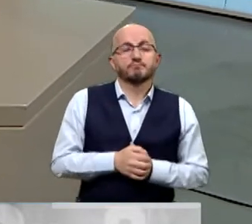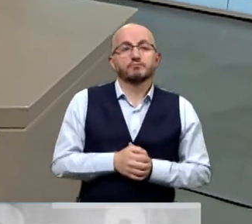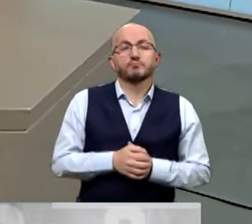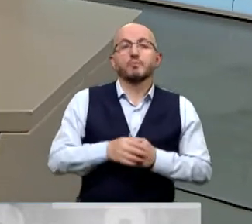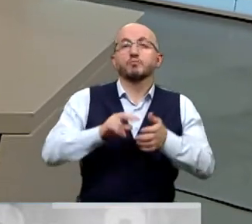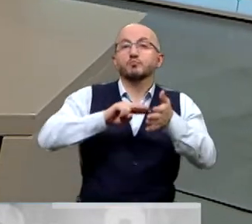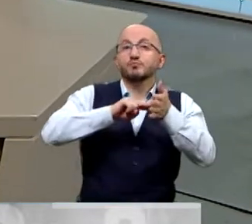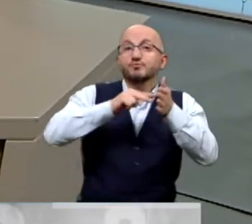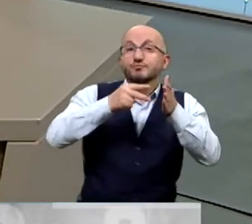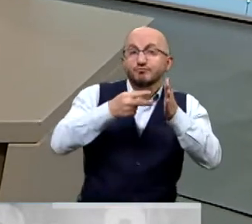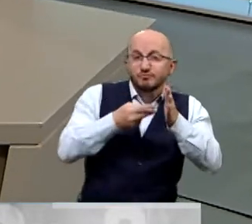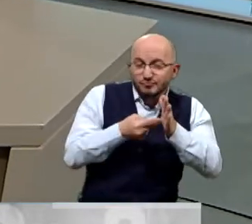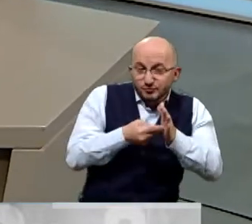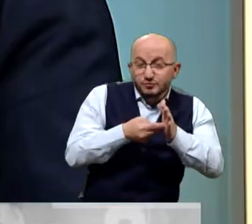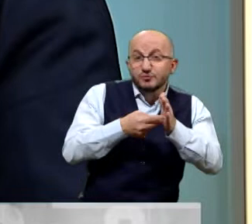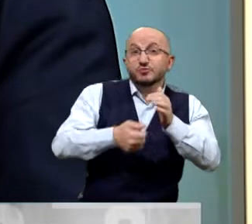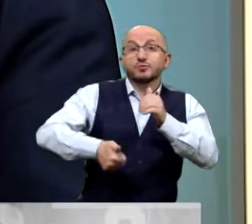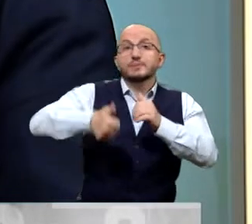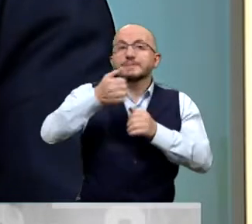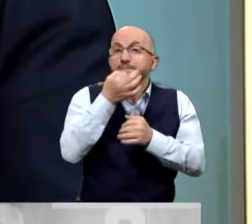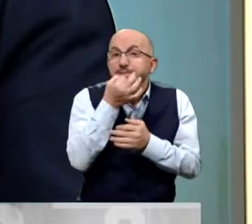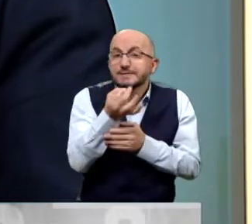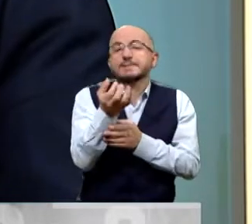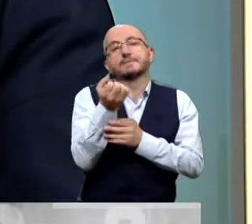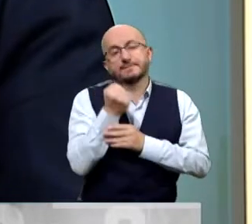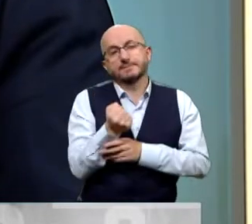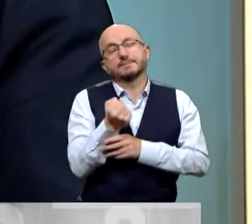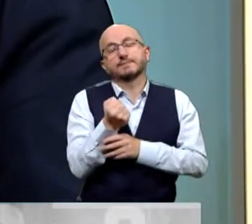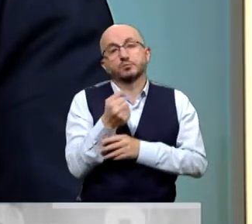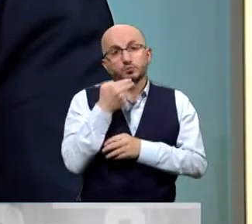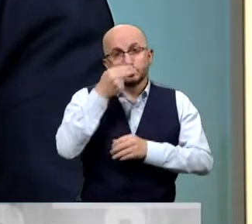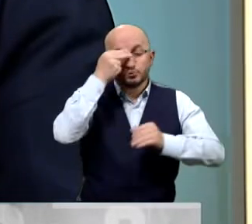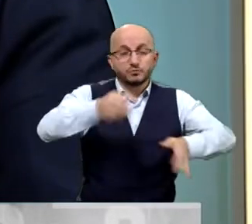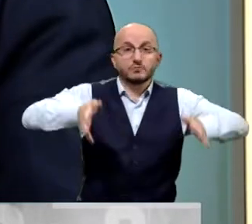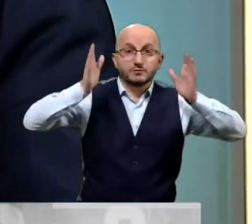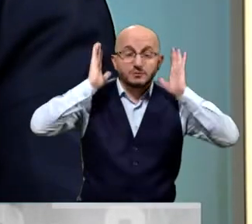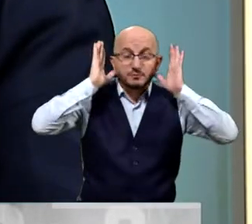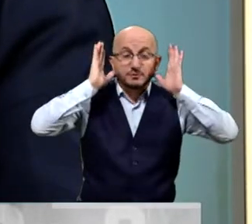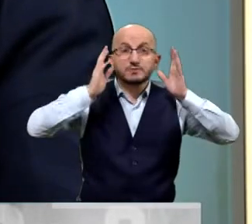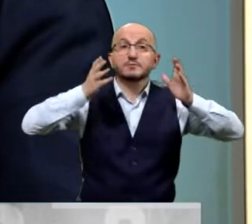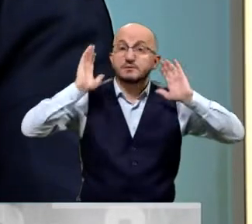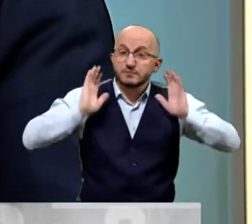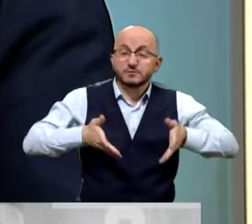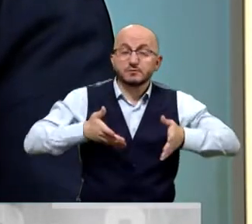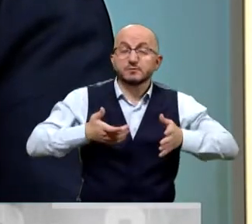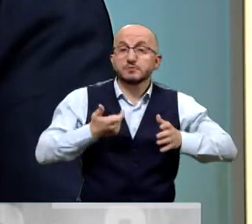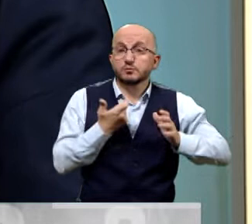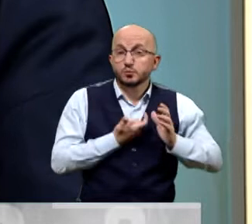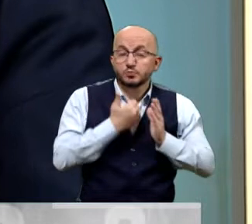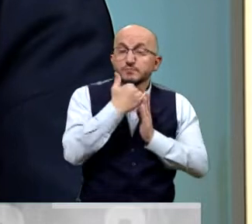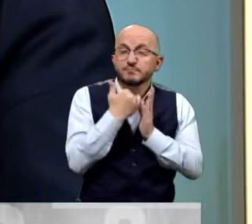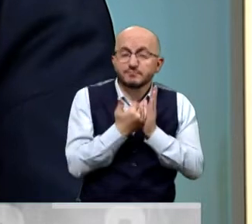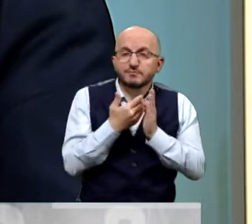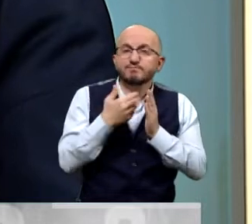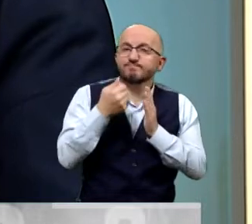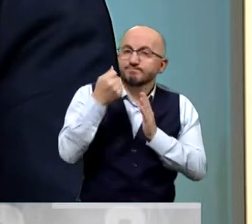müftülükten de bir izin alsın Çünkü cuma namazının kılınış şartları sayılırken